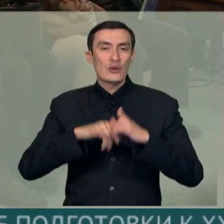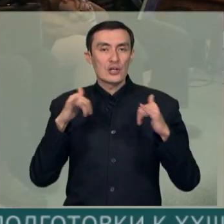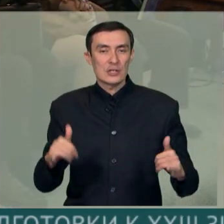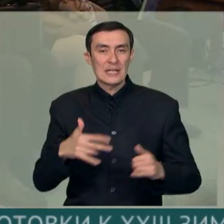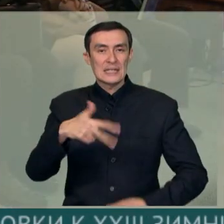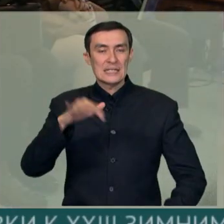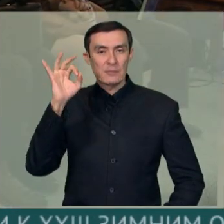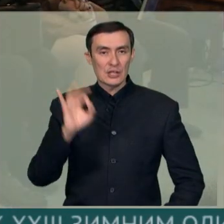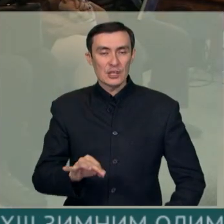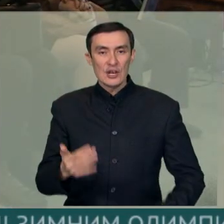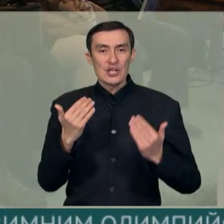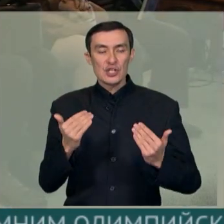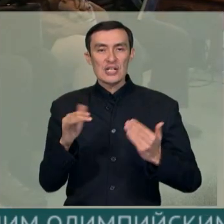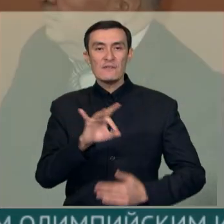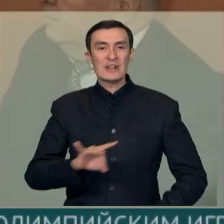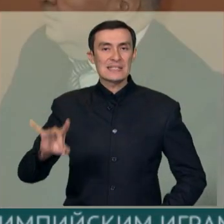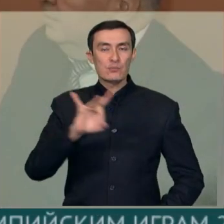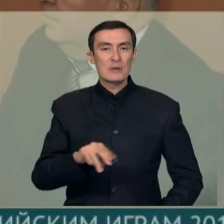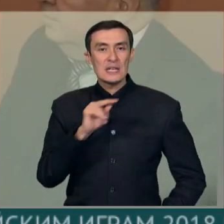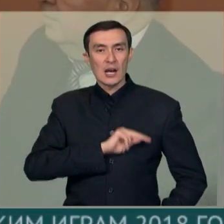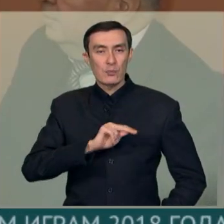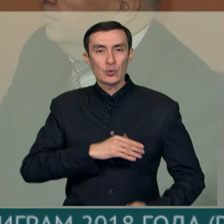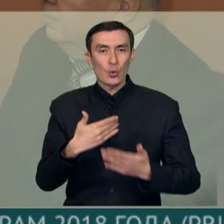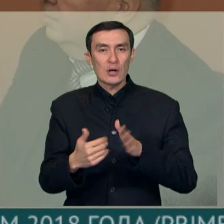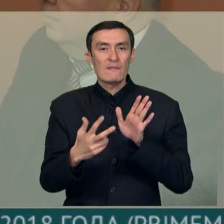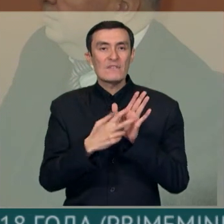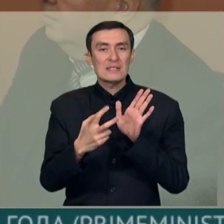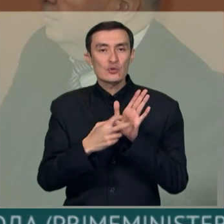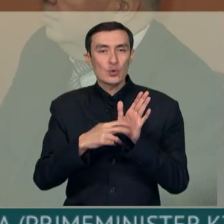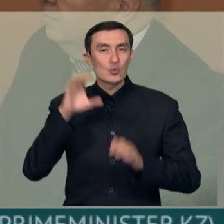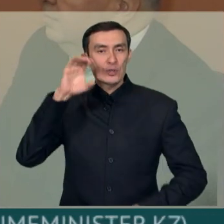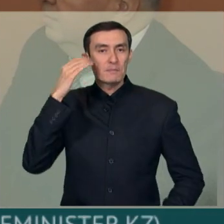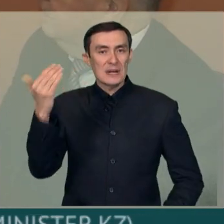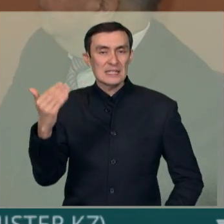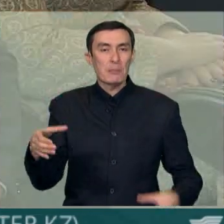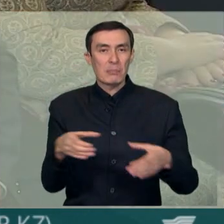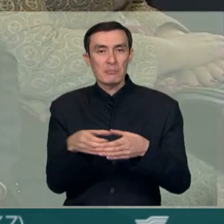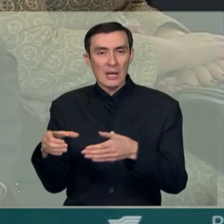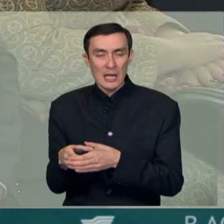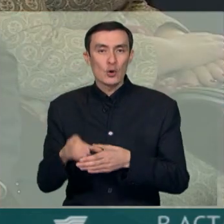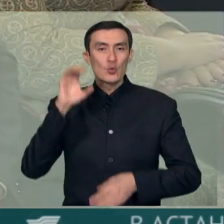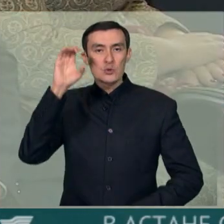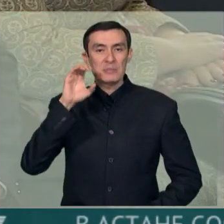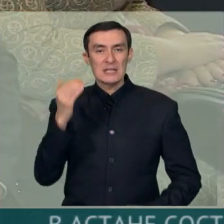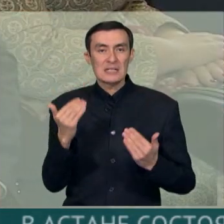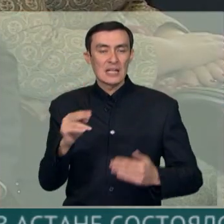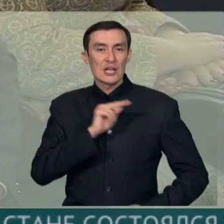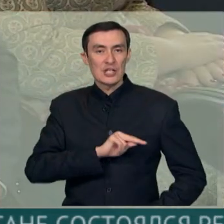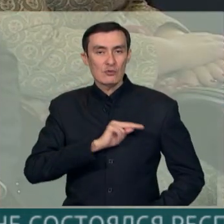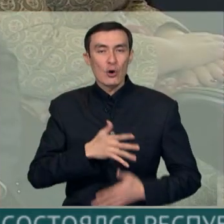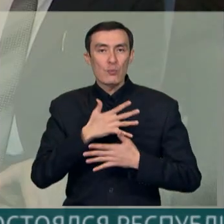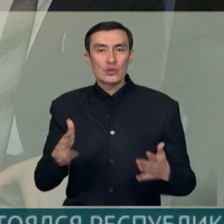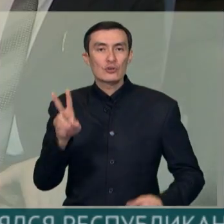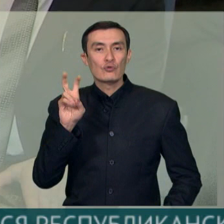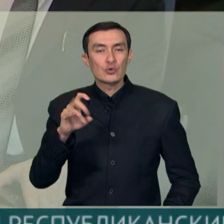увеличился на 30%. Сейчас в республике работают около 800 узбекских предприятий, в Узбекистане же действуют